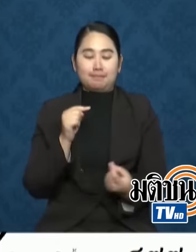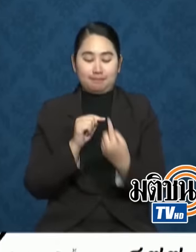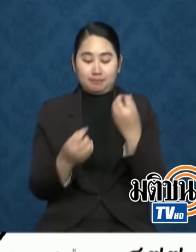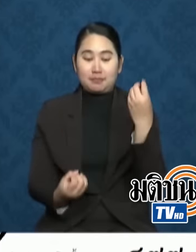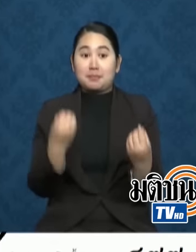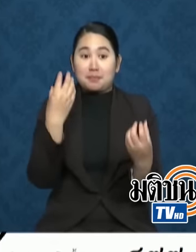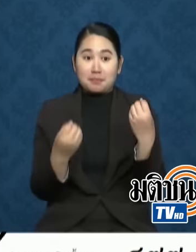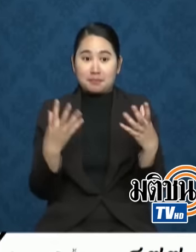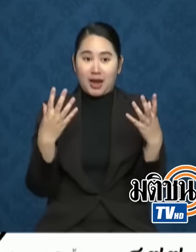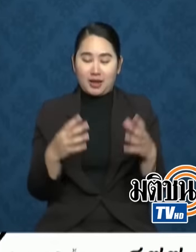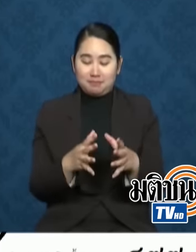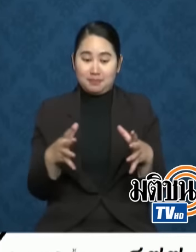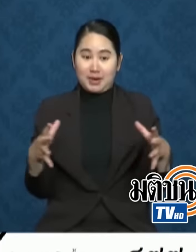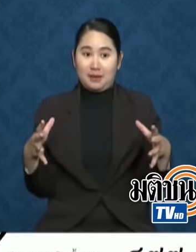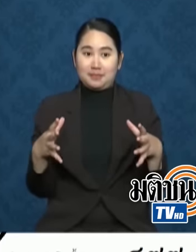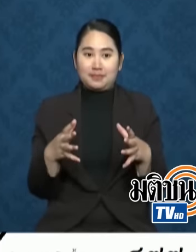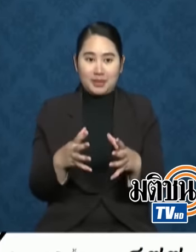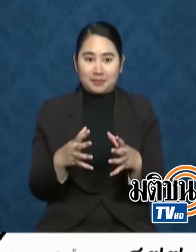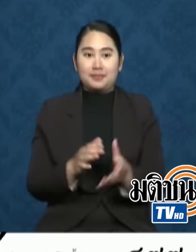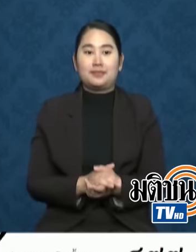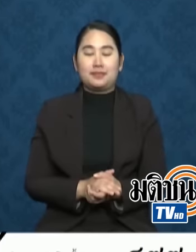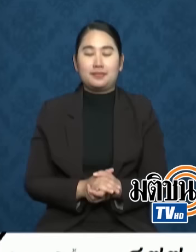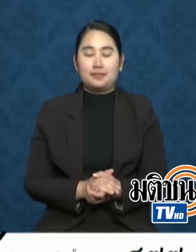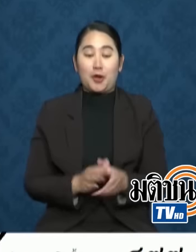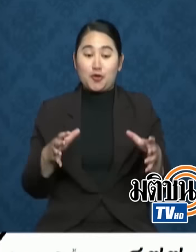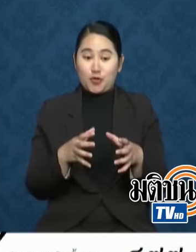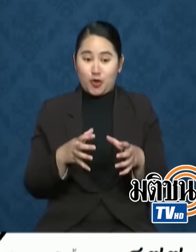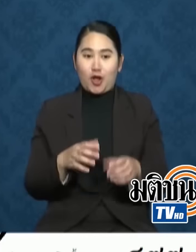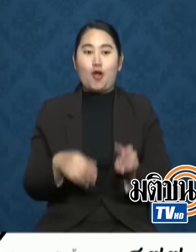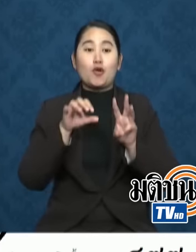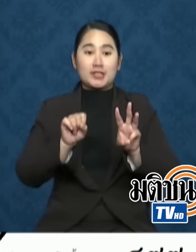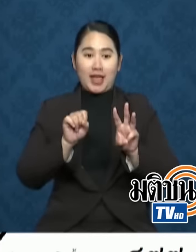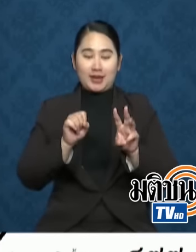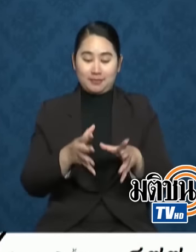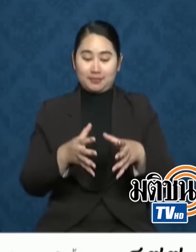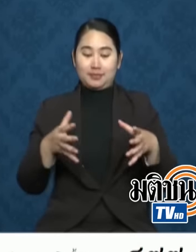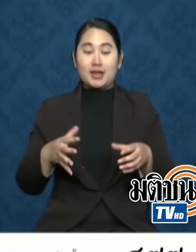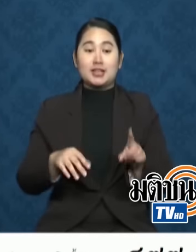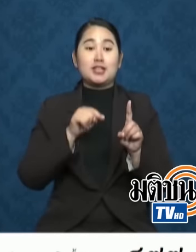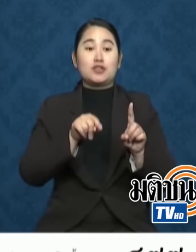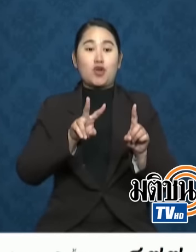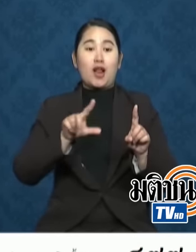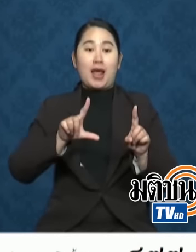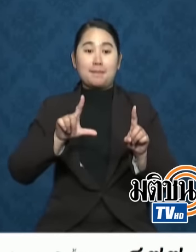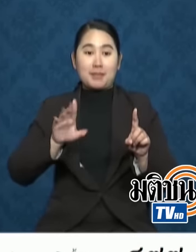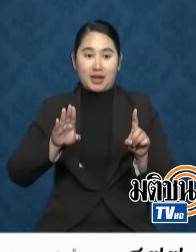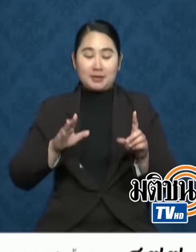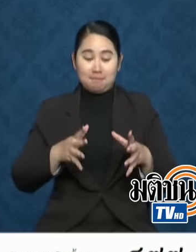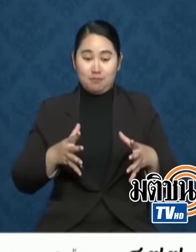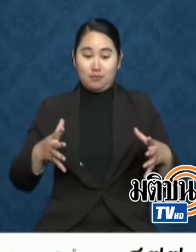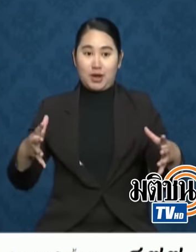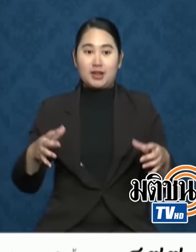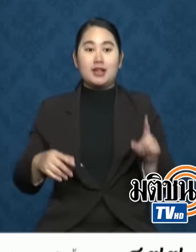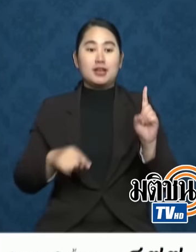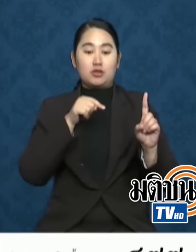น้อยกลางมากน้อยเนี่ย 600,000 บาทต่อปีกลาง 1.2 ล้านบาทต่อปีและใหญ่ 1.8 ล้านบาทต่อ